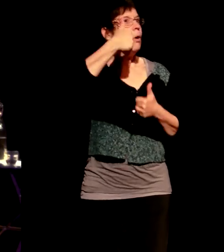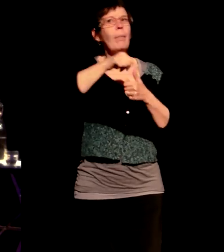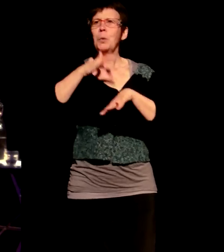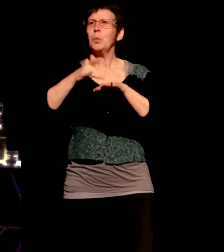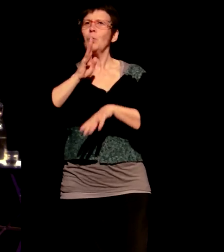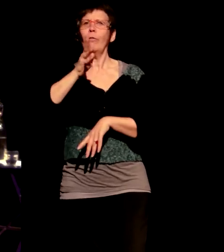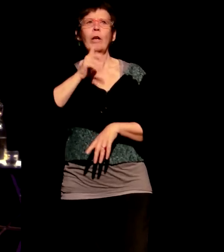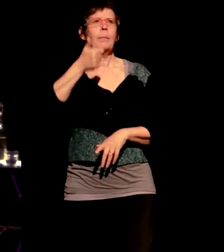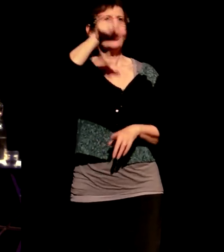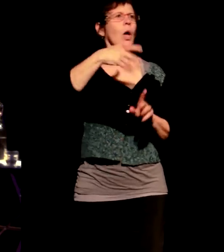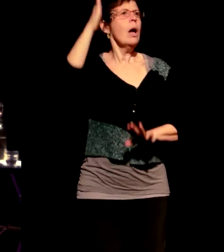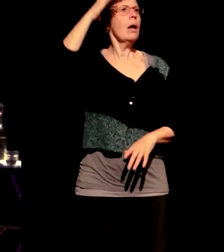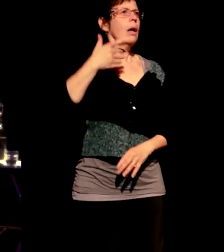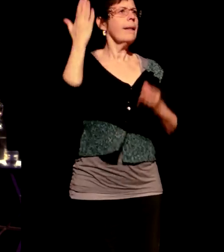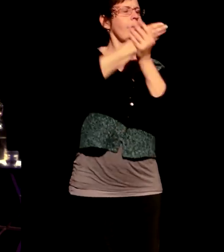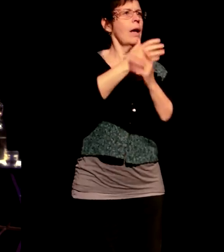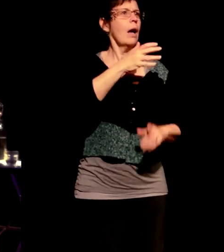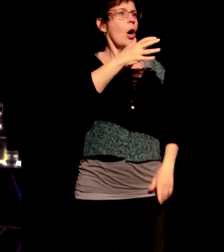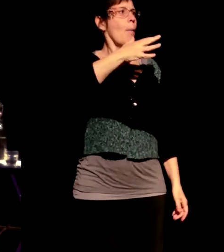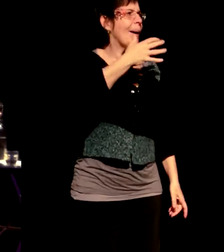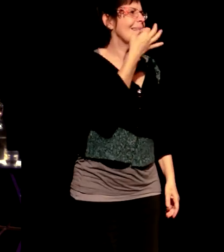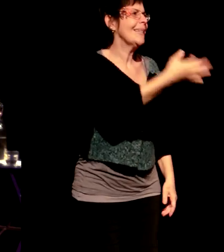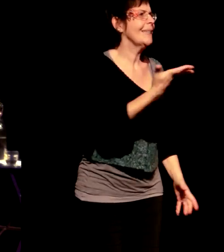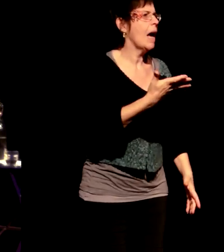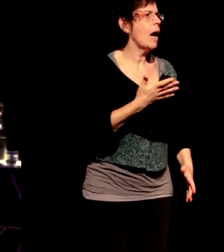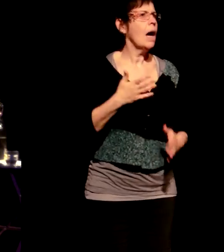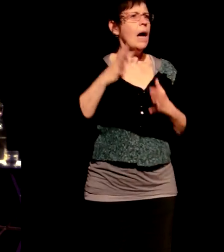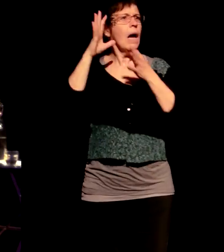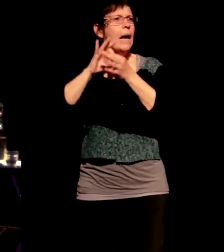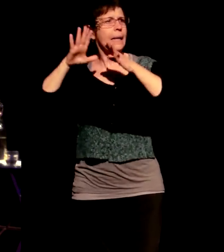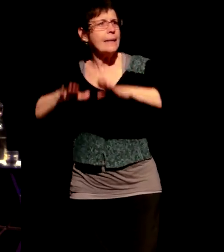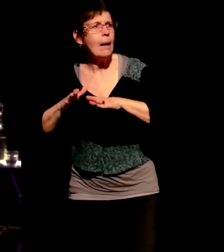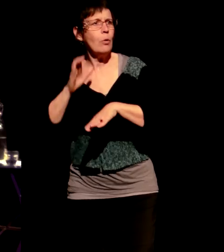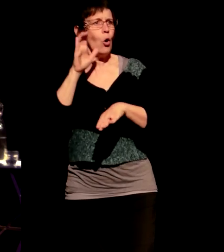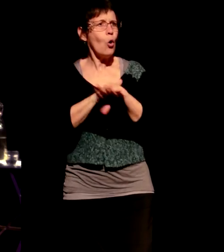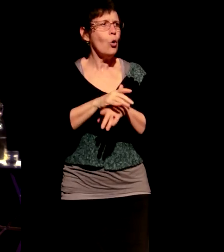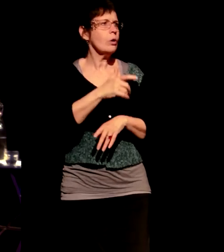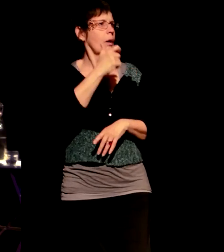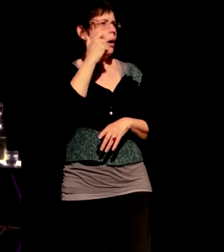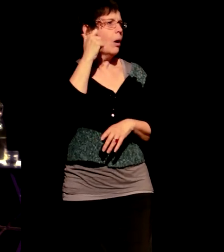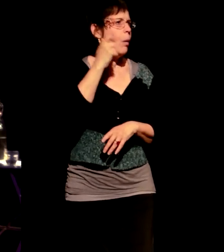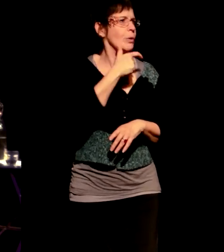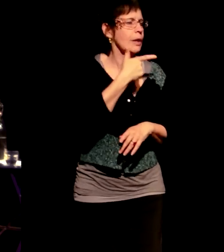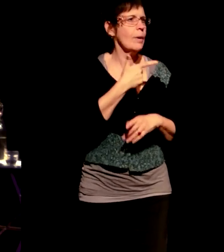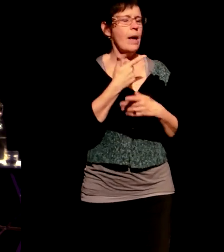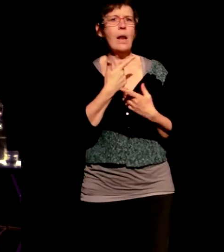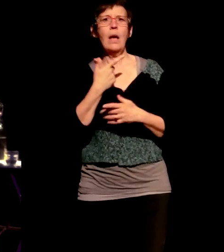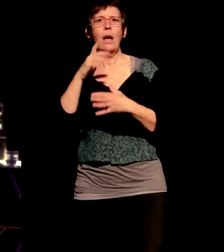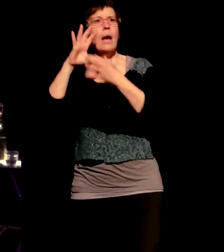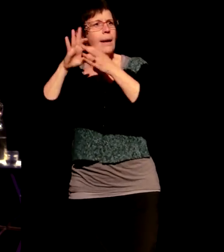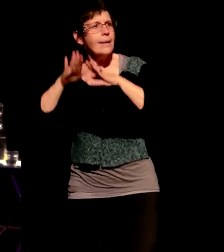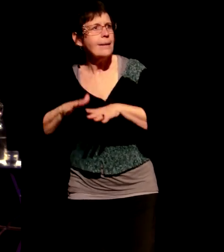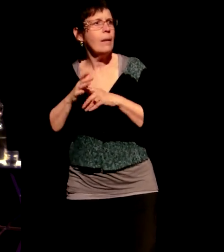Ouais, mais tu ne peux pas dire ça, quand même. L'islam condamne l'homosexualité, l'islam condamne la contraception, donc c'est normal qu'on